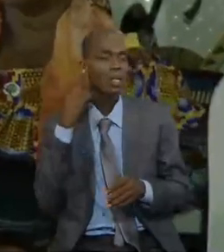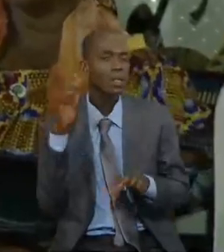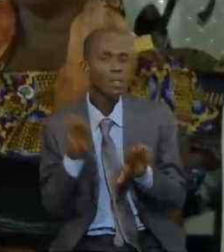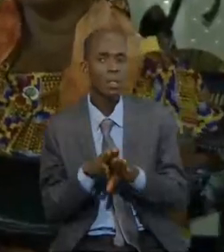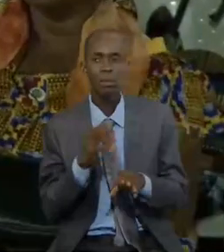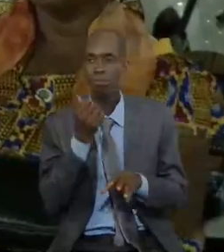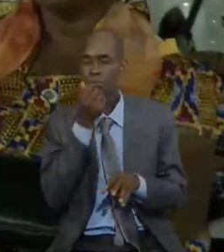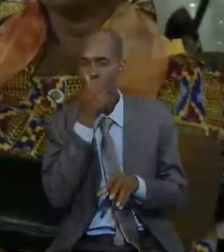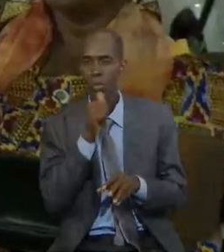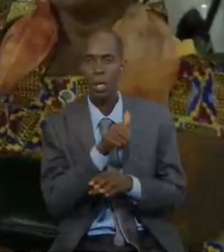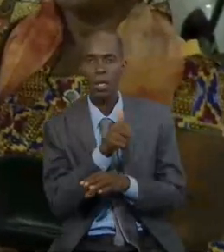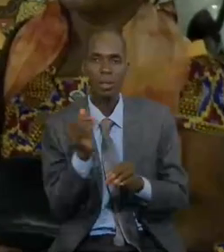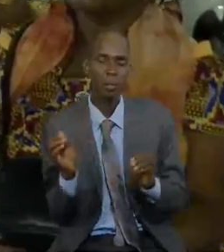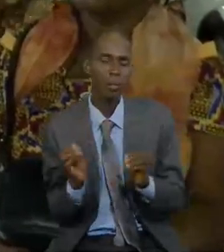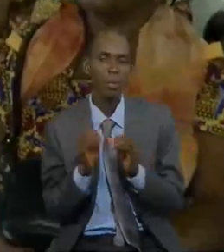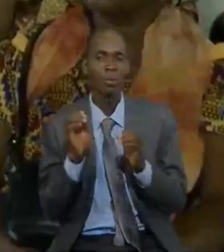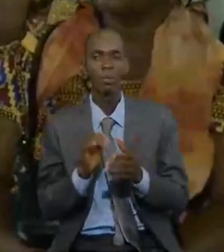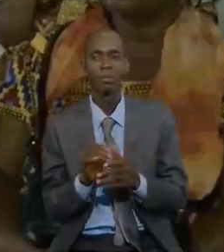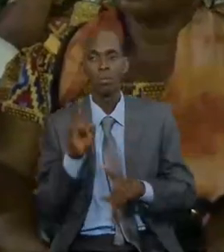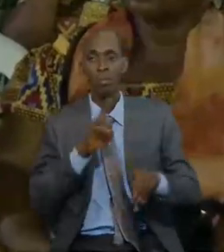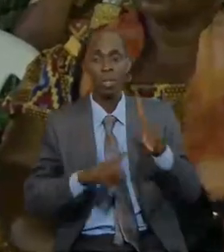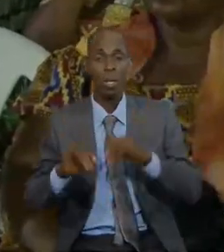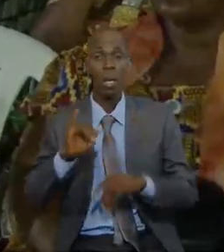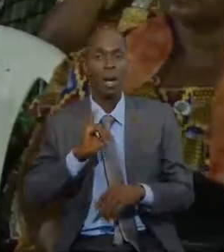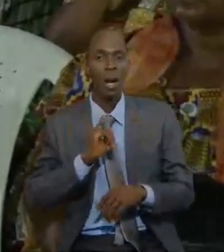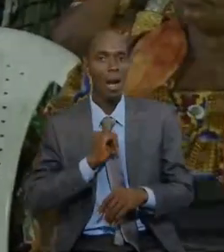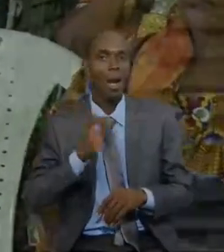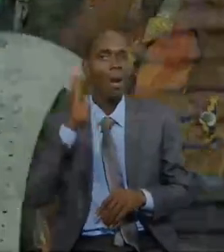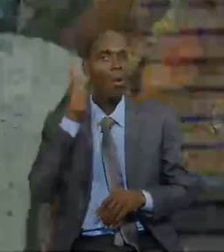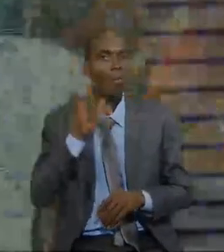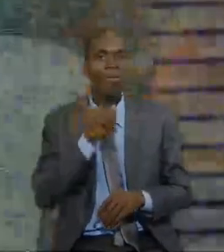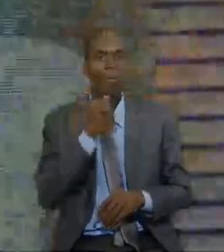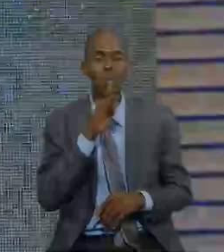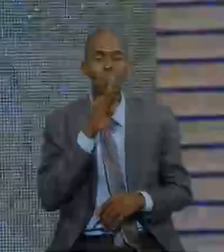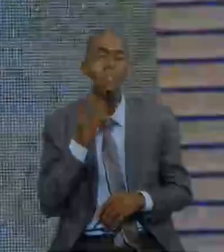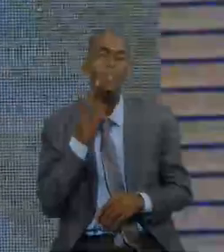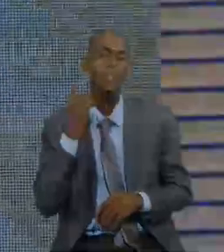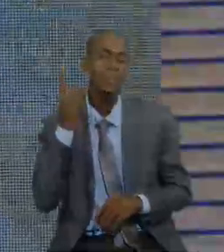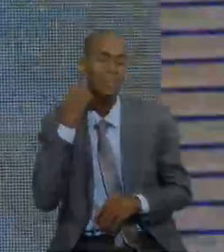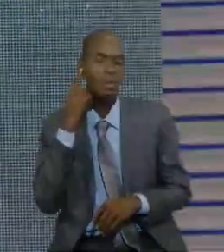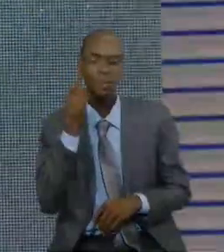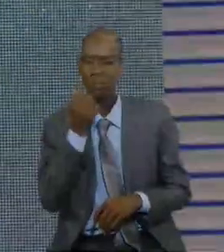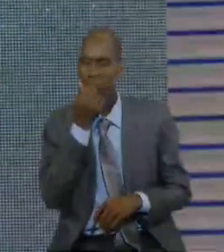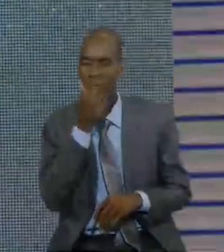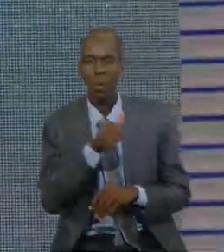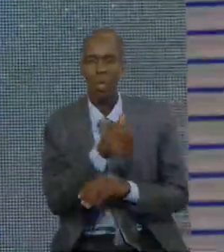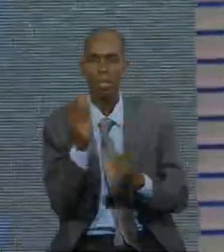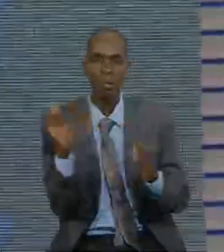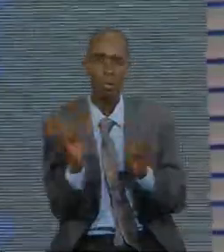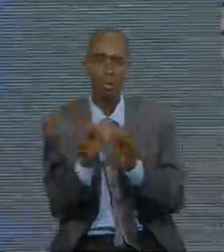sous les miens je ne sais plus sous les miens